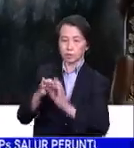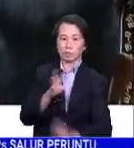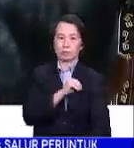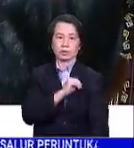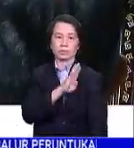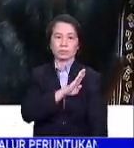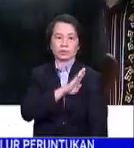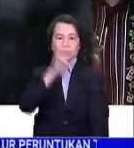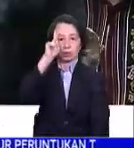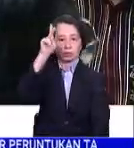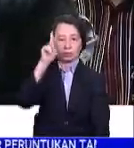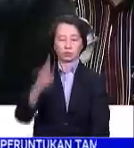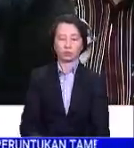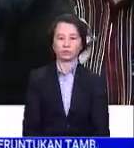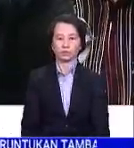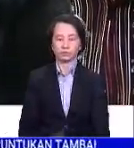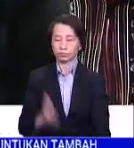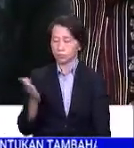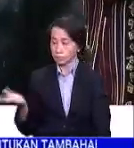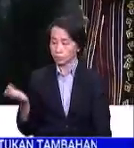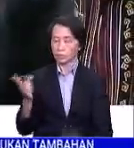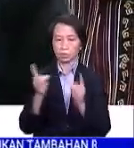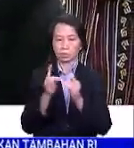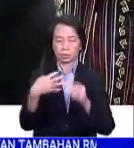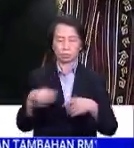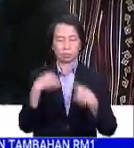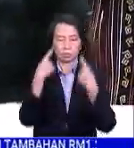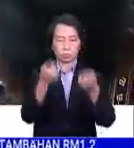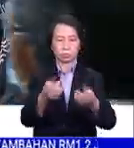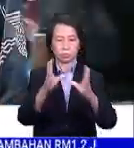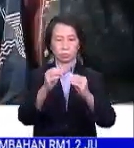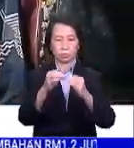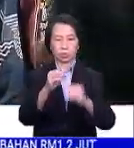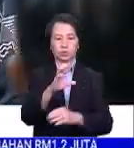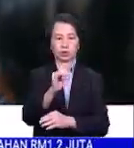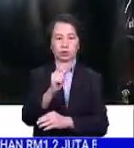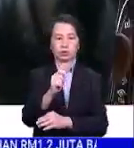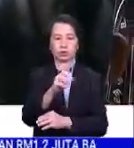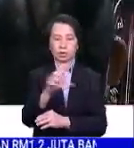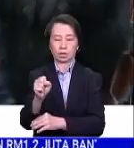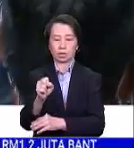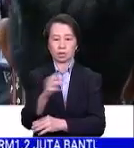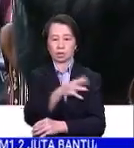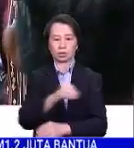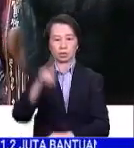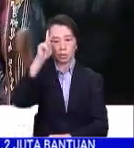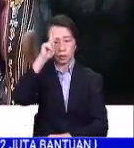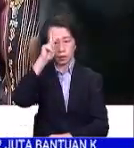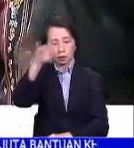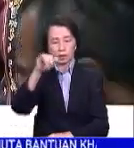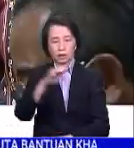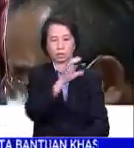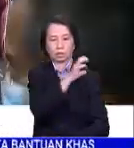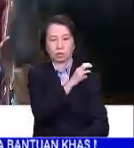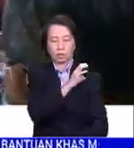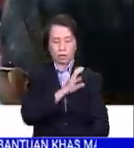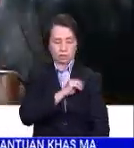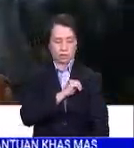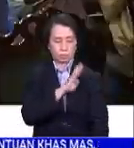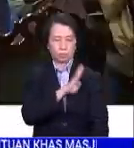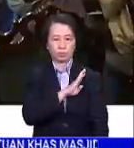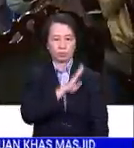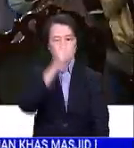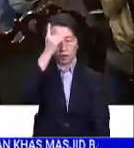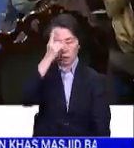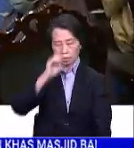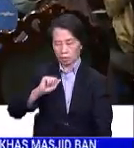besar. Beliau ditemui selepas menghadiri mesyuarat CITF peringkat kebangsaan dan Kelantan yang dipengerusikan Menteri Besar